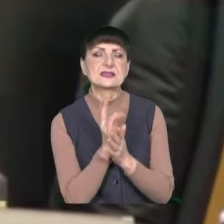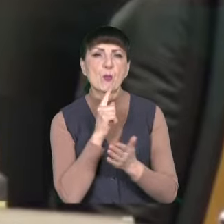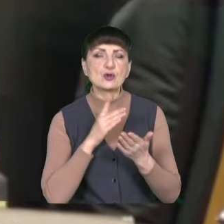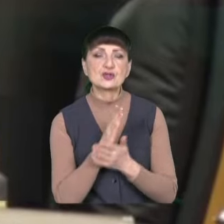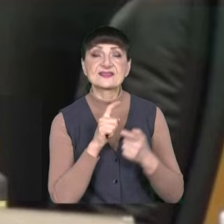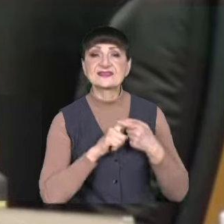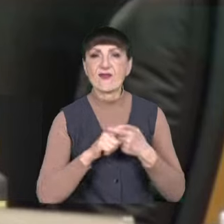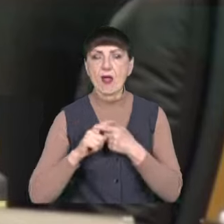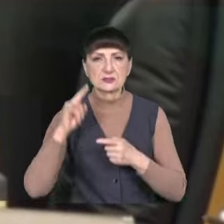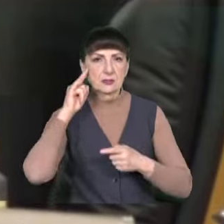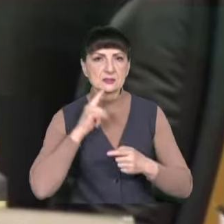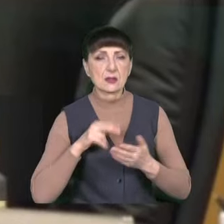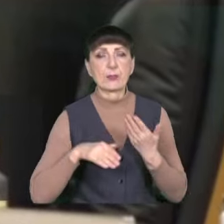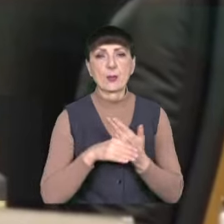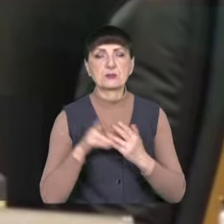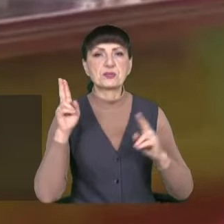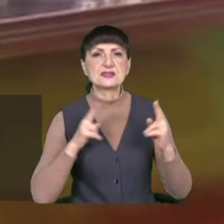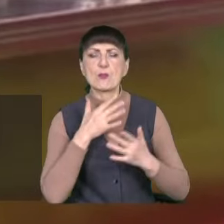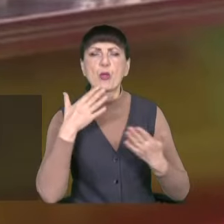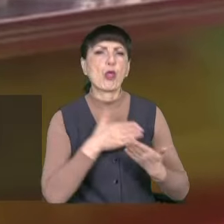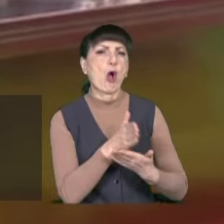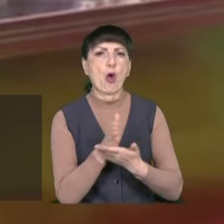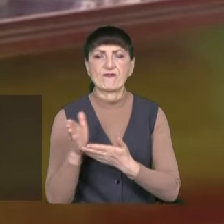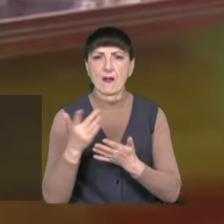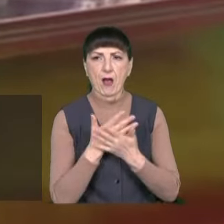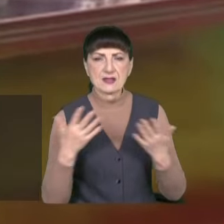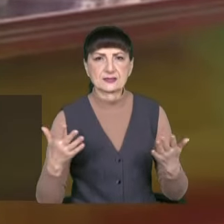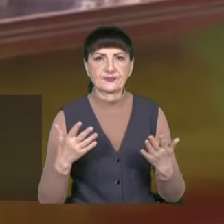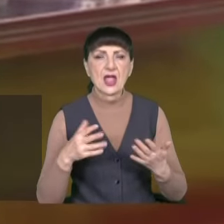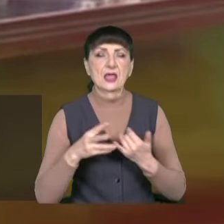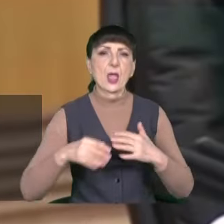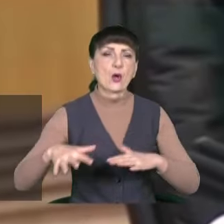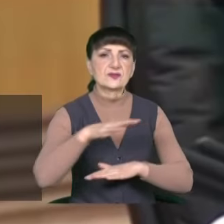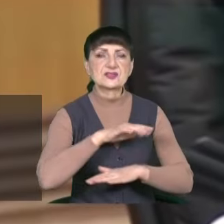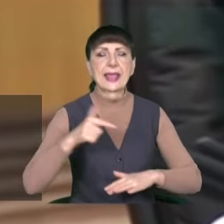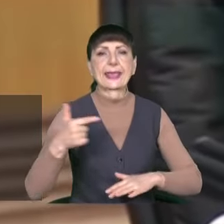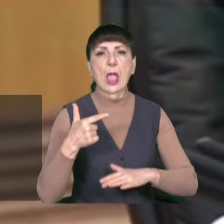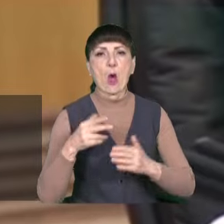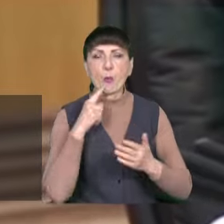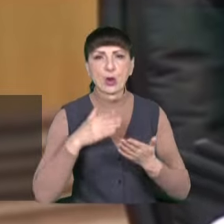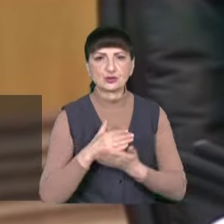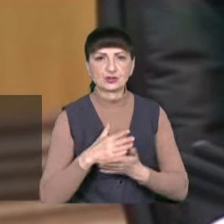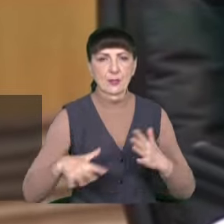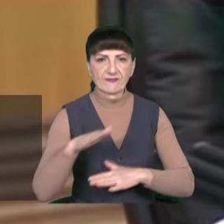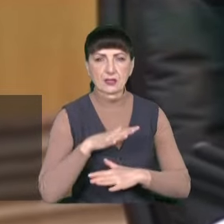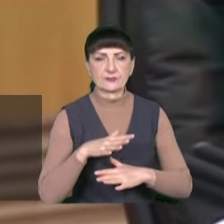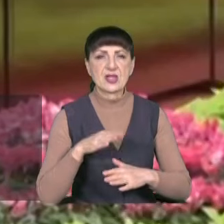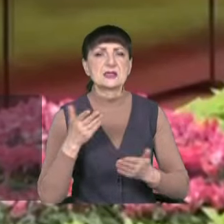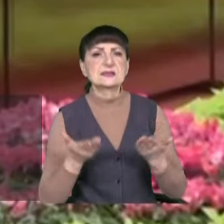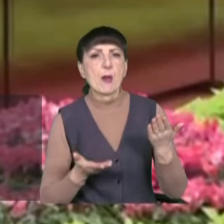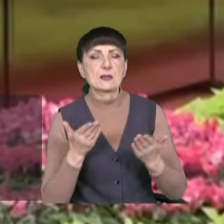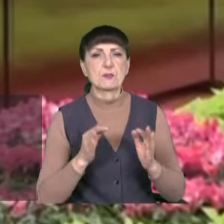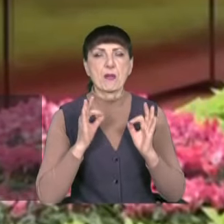связи Казахстану помогает принцип многовекторности, определенный географическим и геополитическим положением. Сбалансированное и